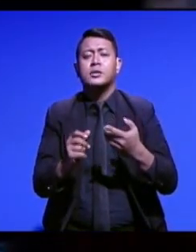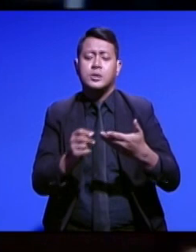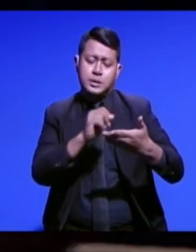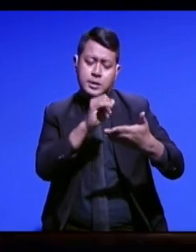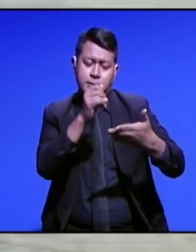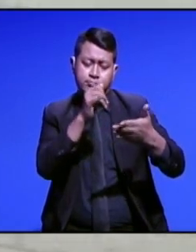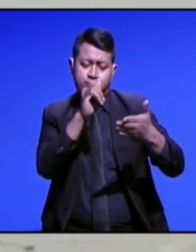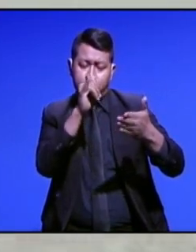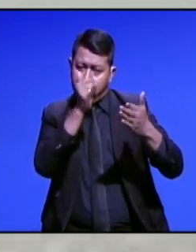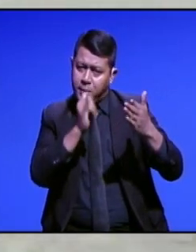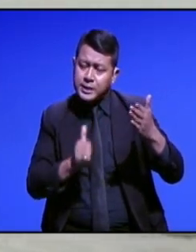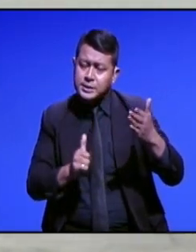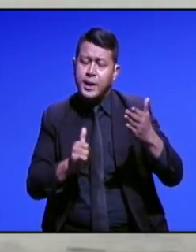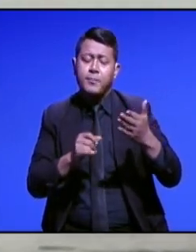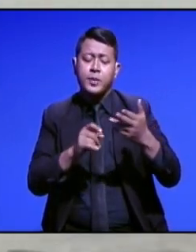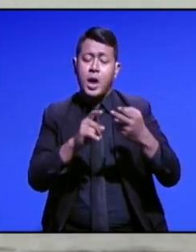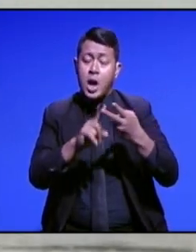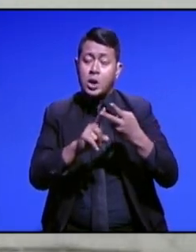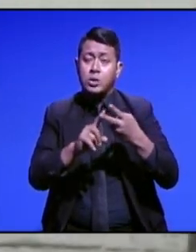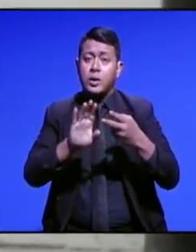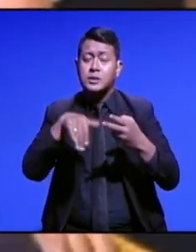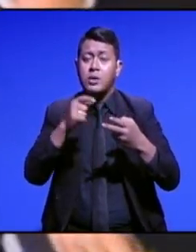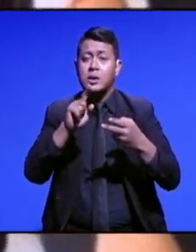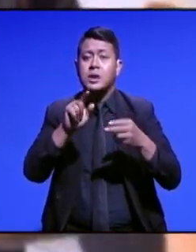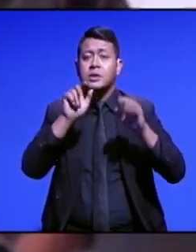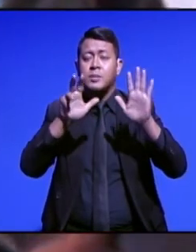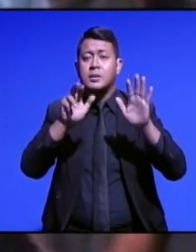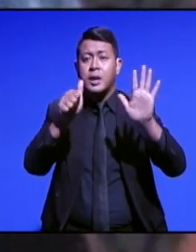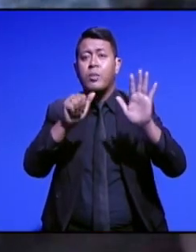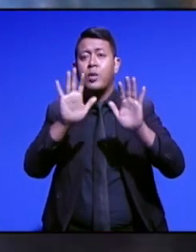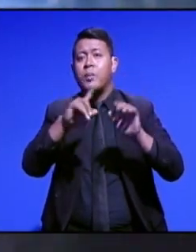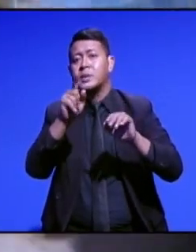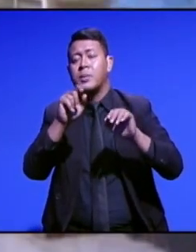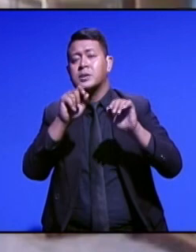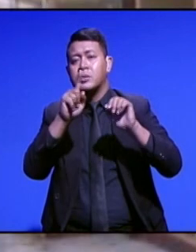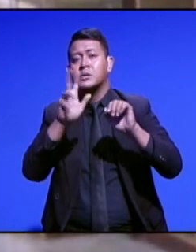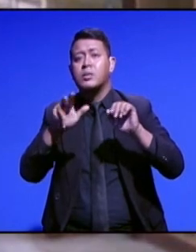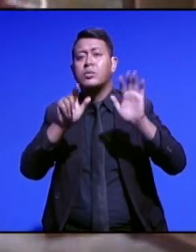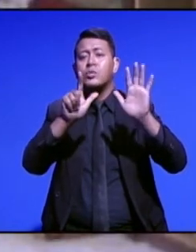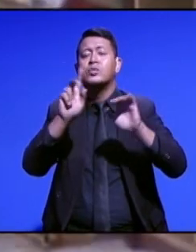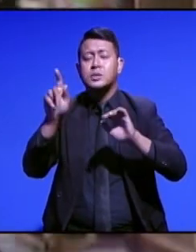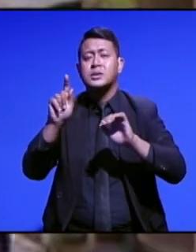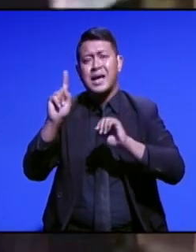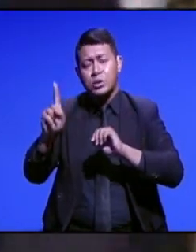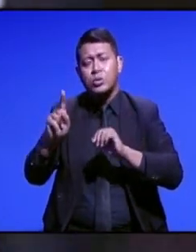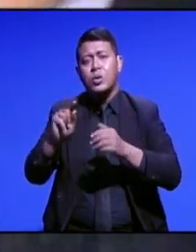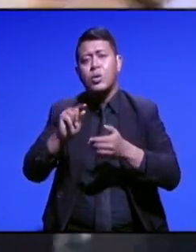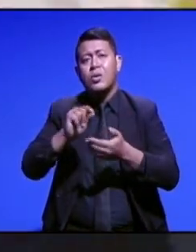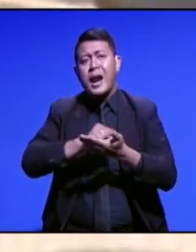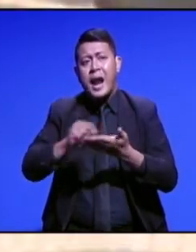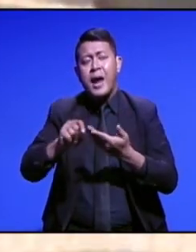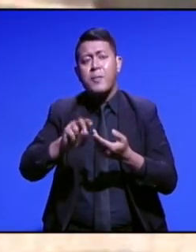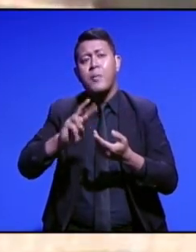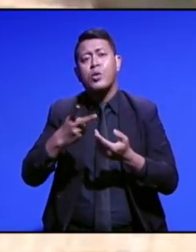rayon. Periode kedua mulai tahun 1965 hingga 1971, nama ujian penghabisan berubah